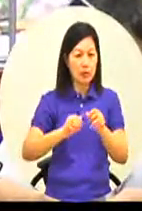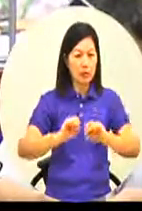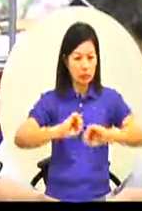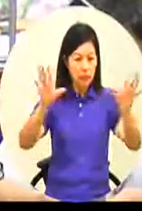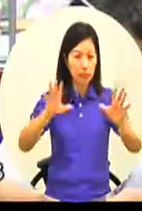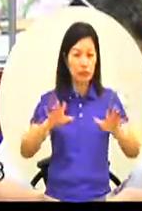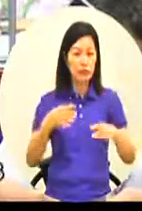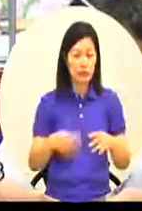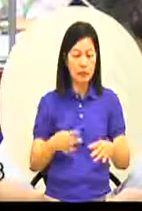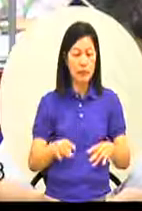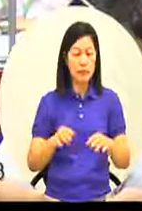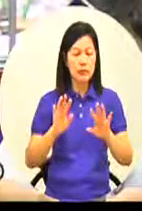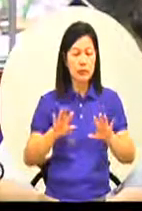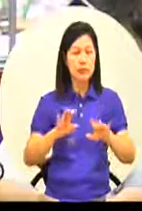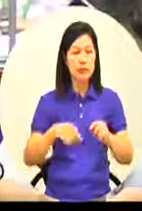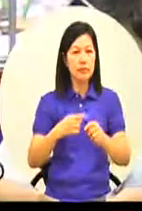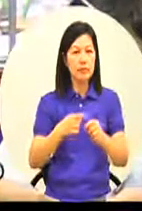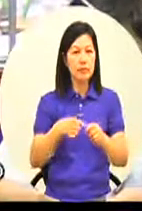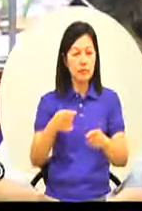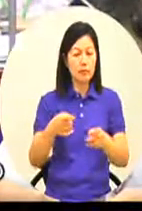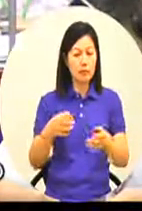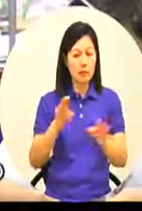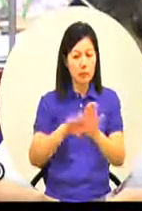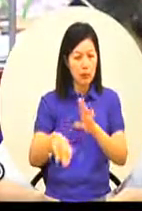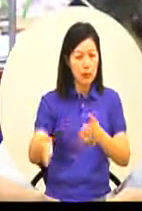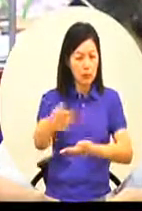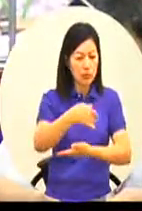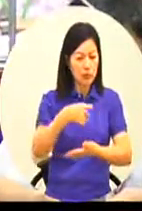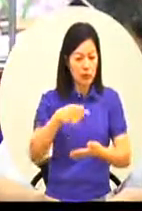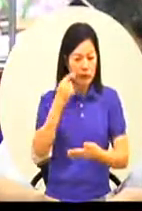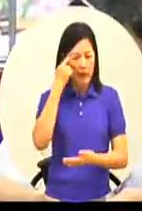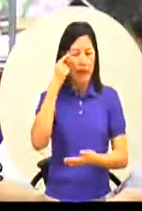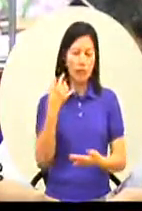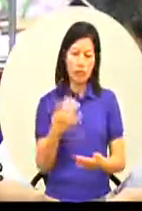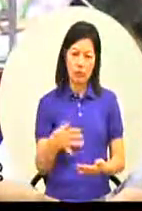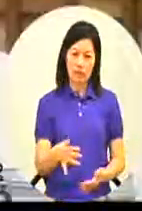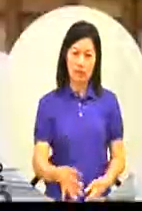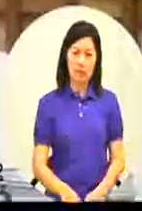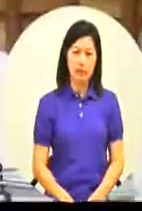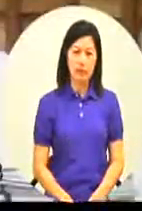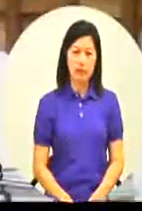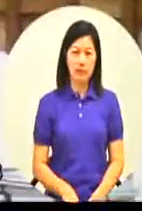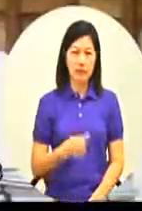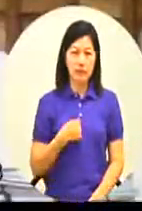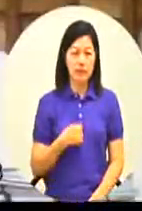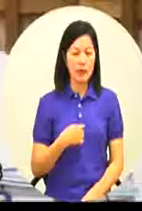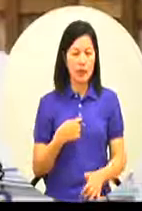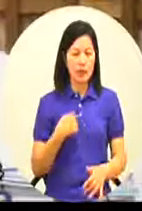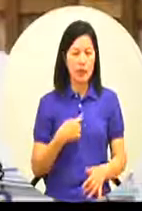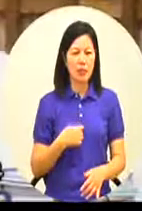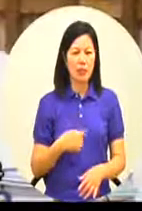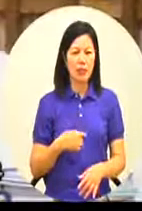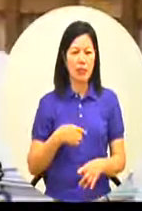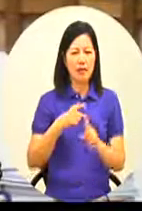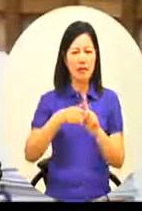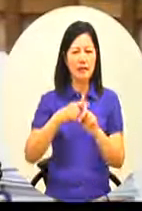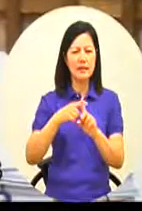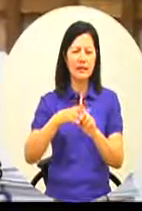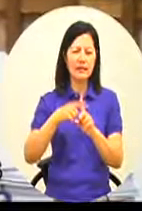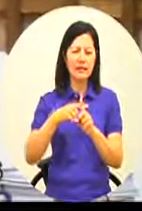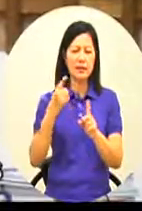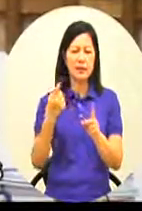公告的时阵，大概一般民众还佫无迄个感受着安尼。 迄个黄局长啊，我唔敢讲捌伊个敖烧钱，我